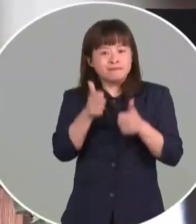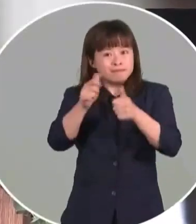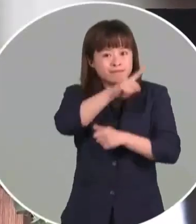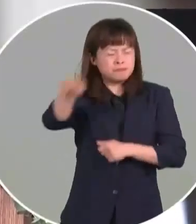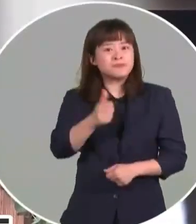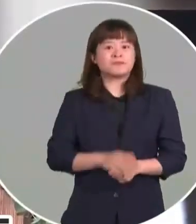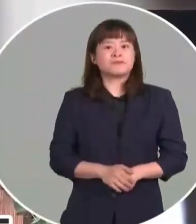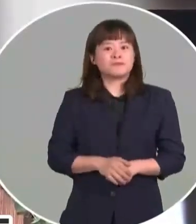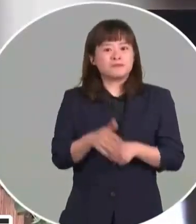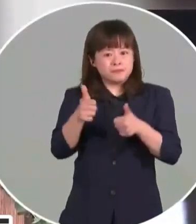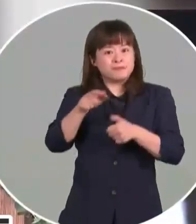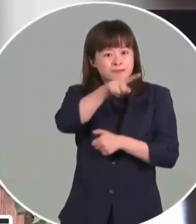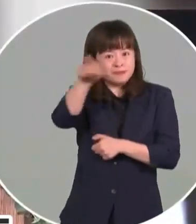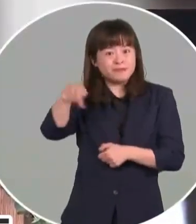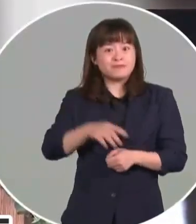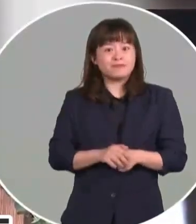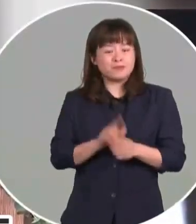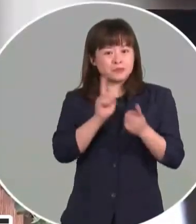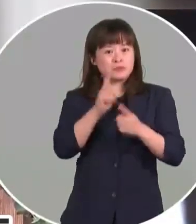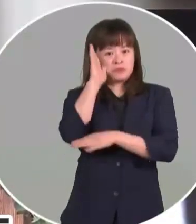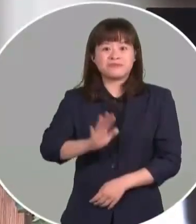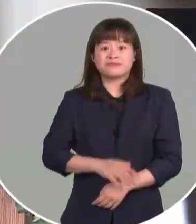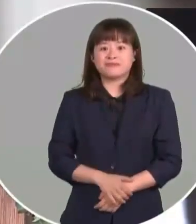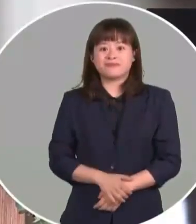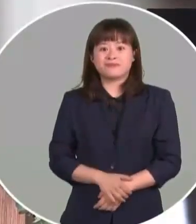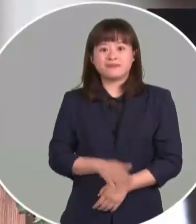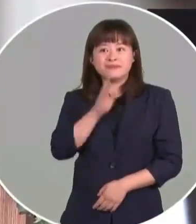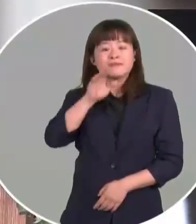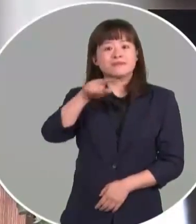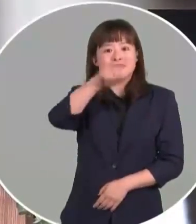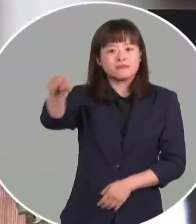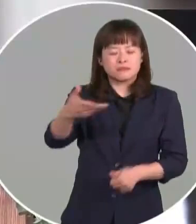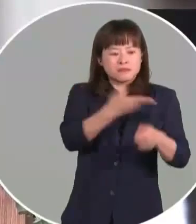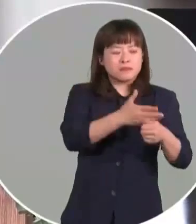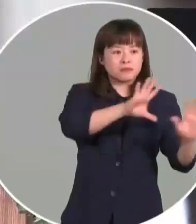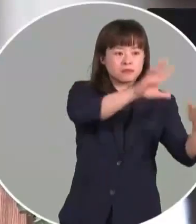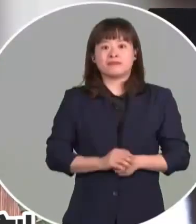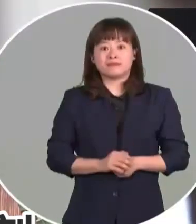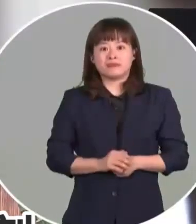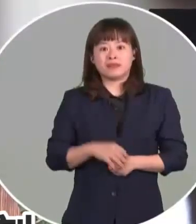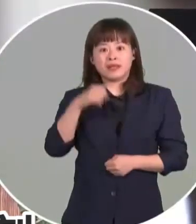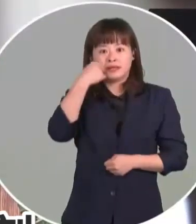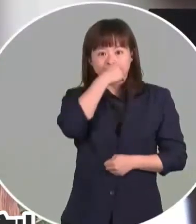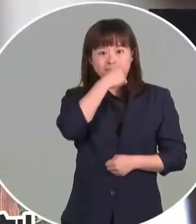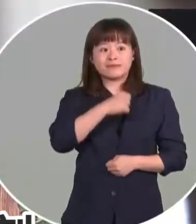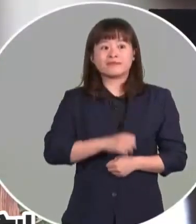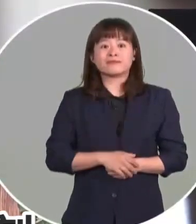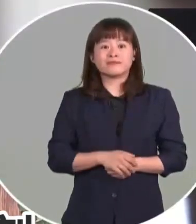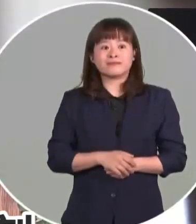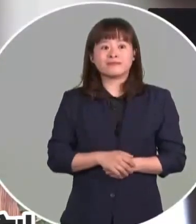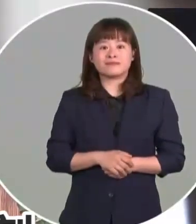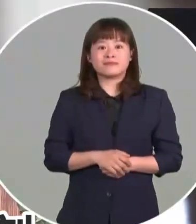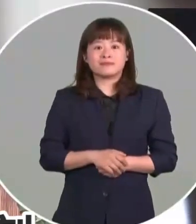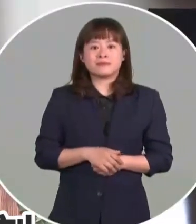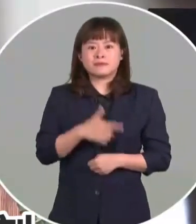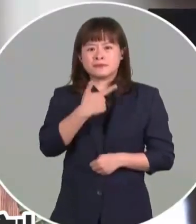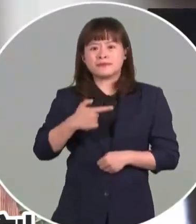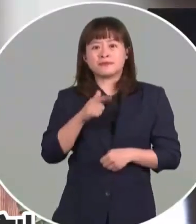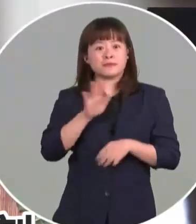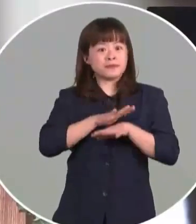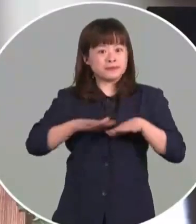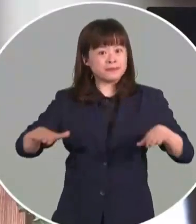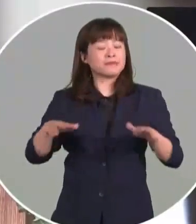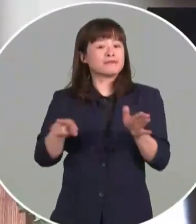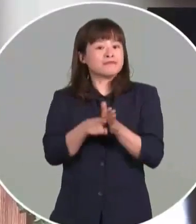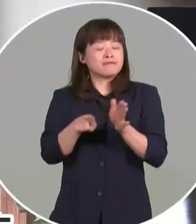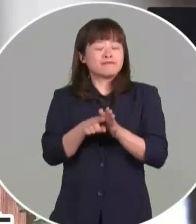你们的耐心，谢谢你们对政府的信任，是你们让全世界看到台湾即使在最不安的时